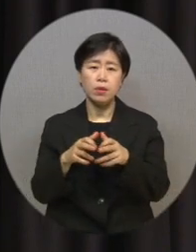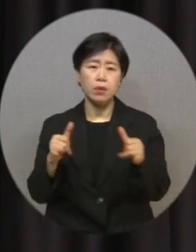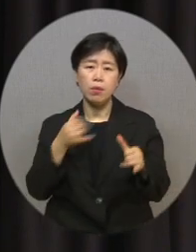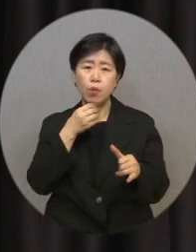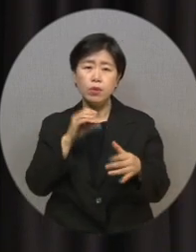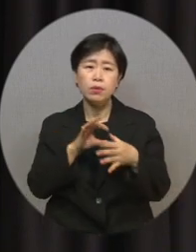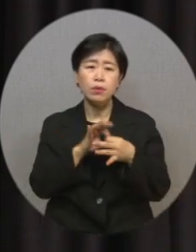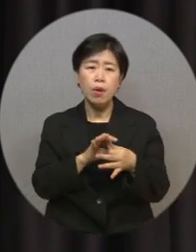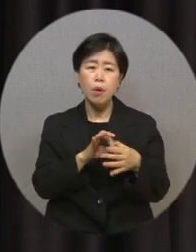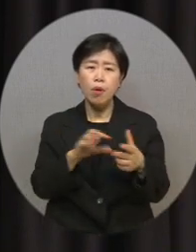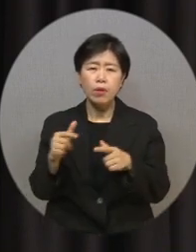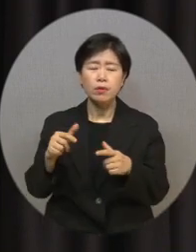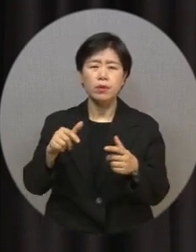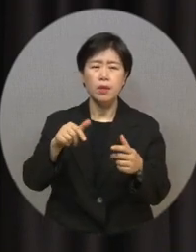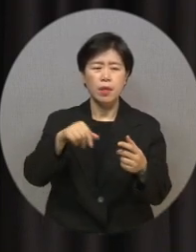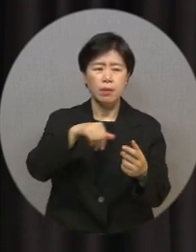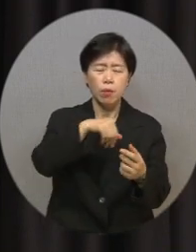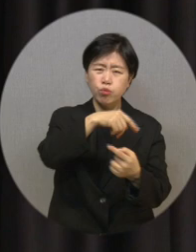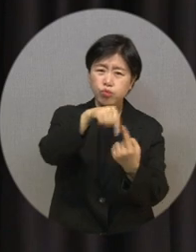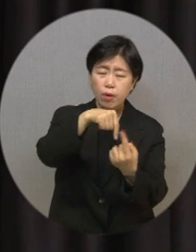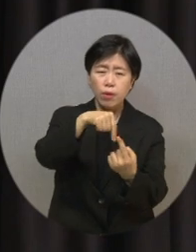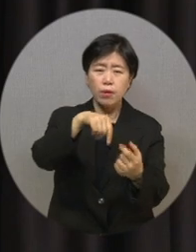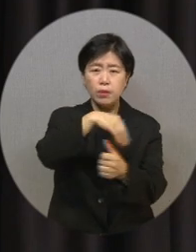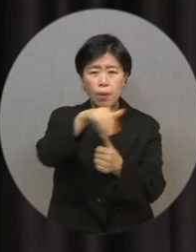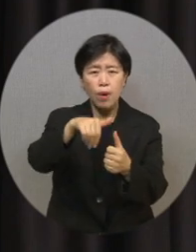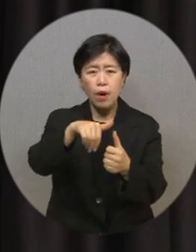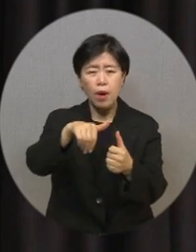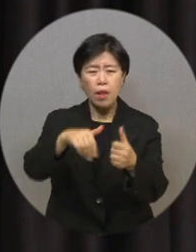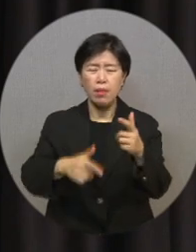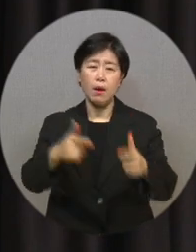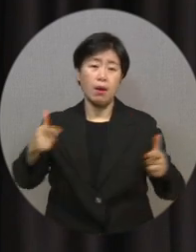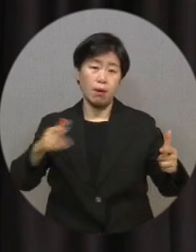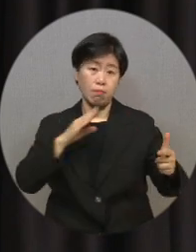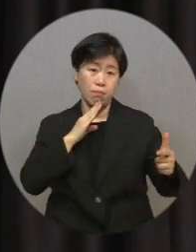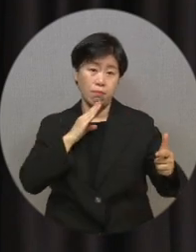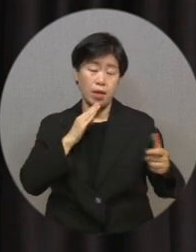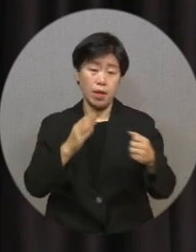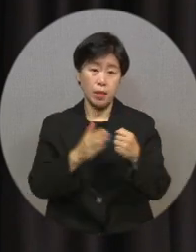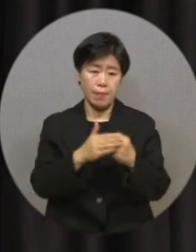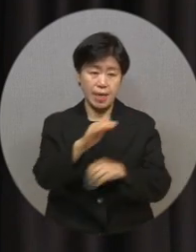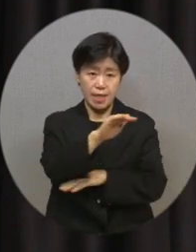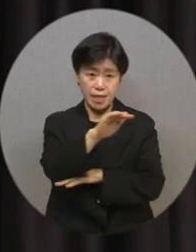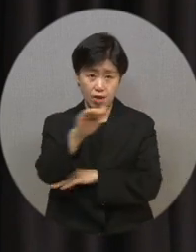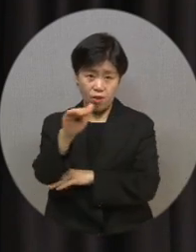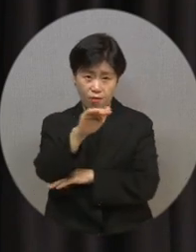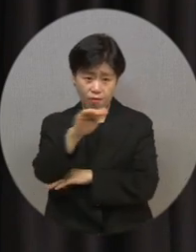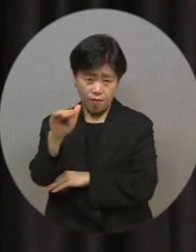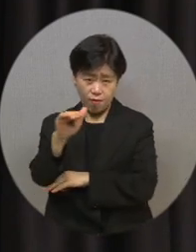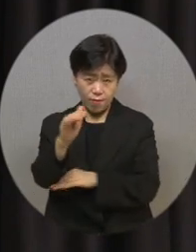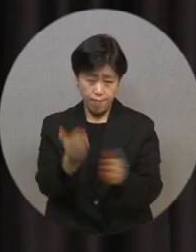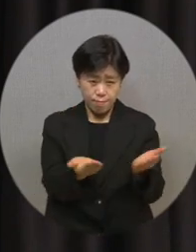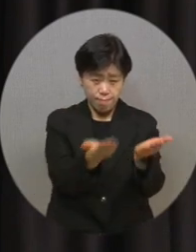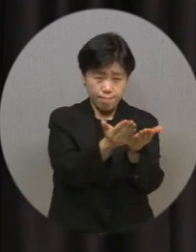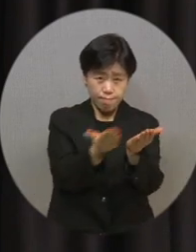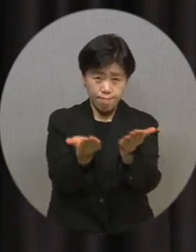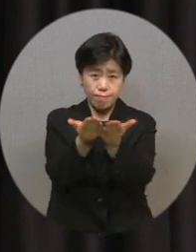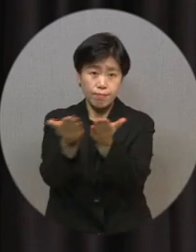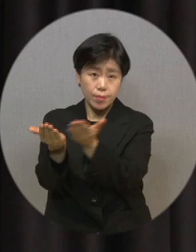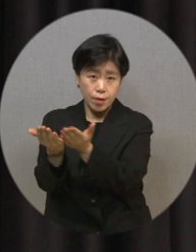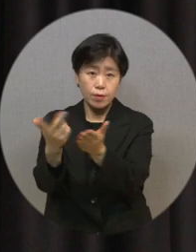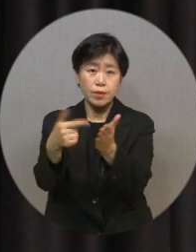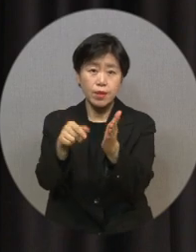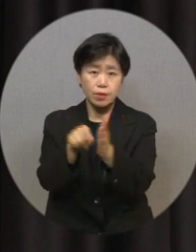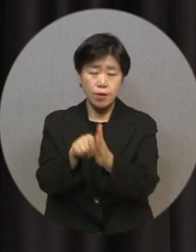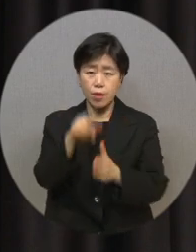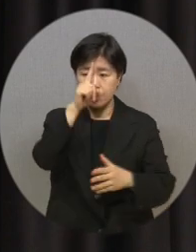정도 효율적으로 추진하고 그다음에 수준을 좀 제고하고 이러기 위해서 정부하 같이 해서 평가 인증 사업을